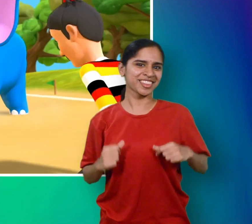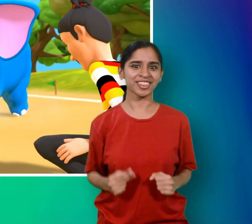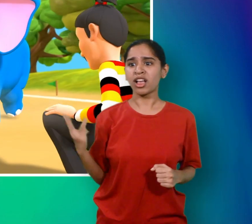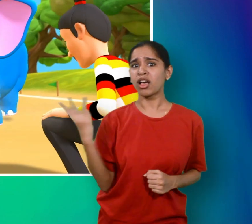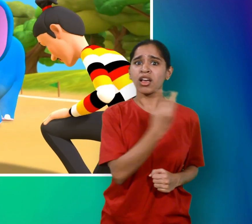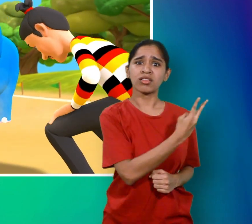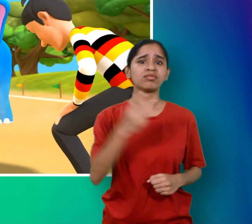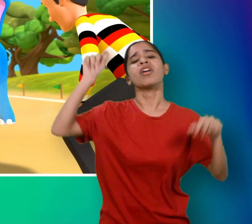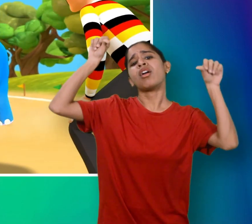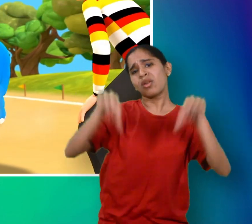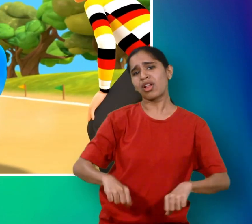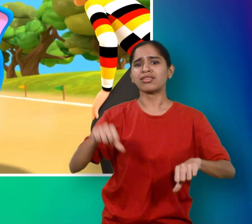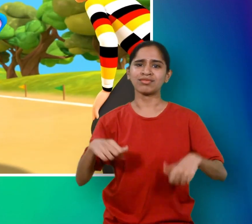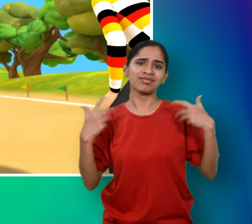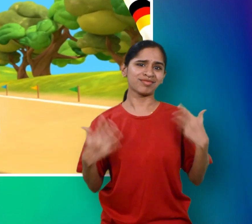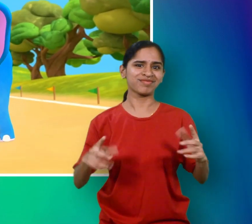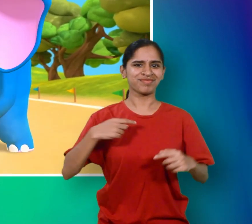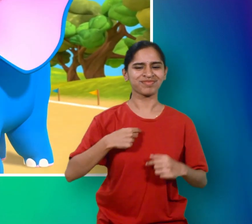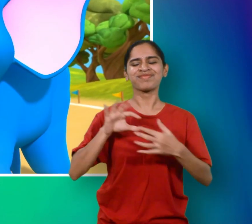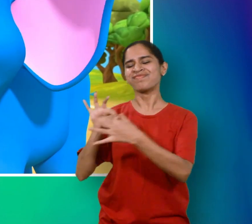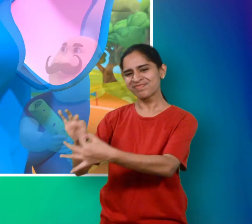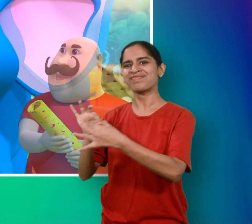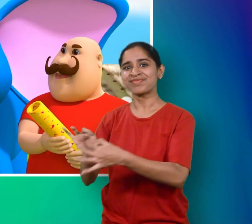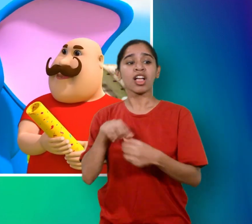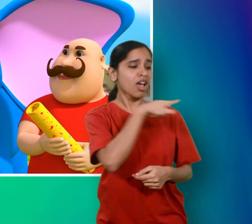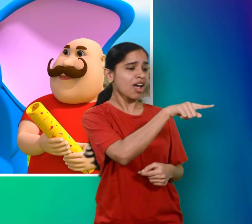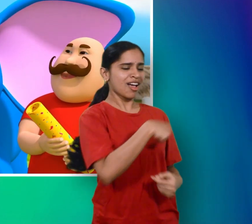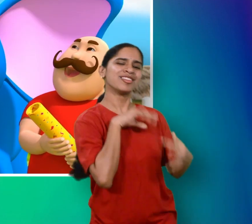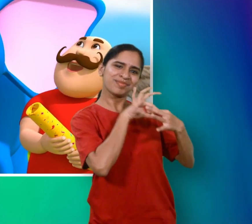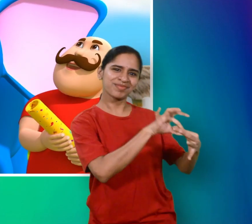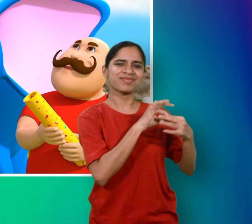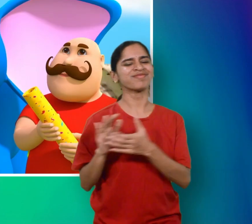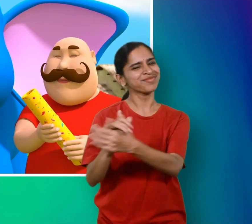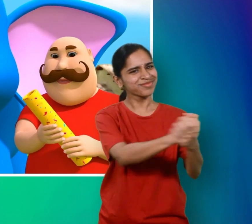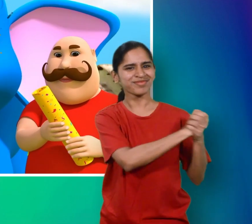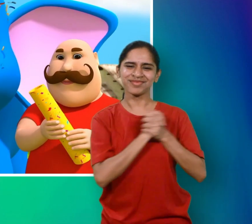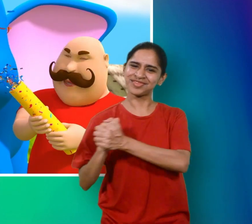दोनों हारे, बोला हाथी मैं हूँ तुम दोनों का साथी।